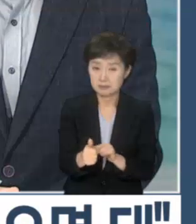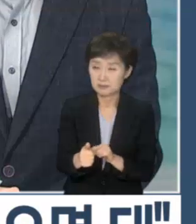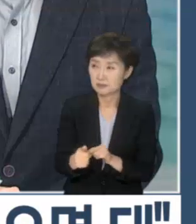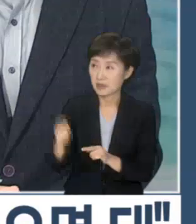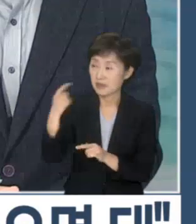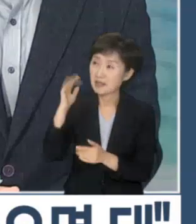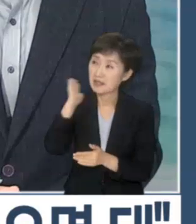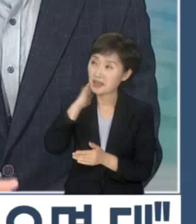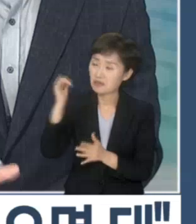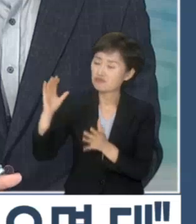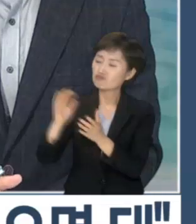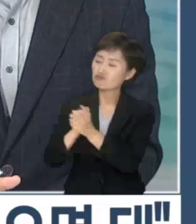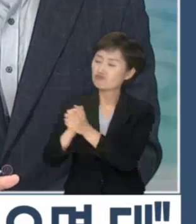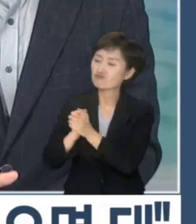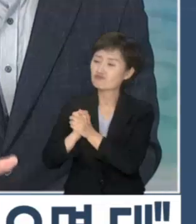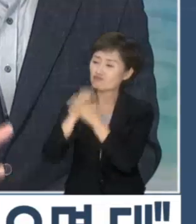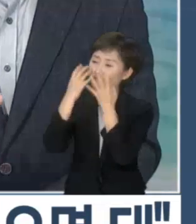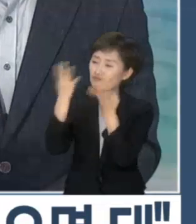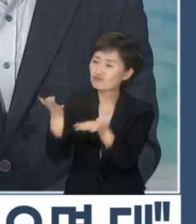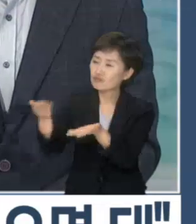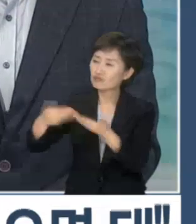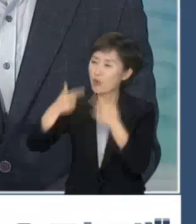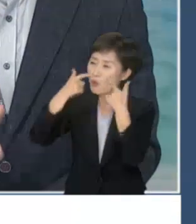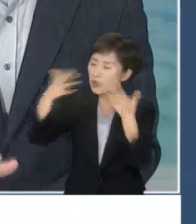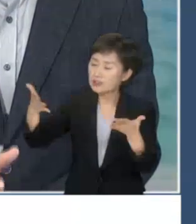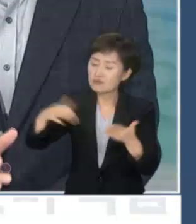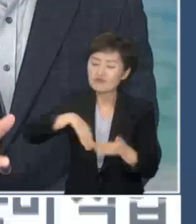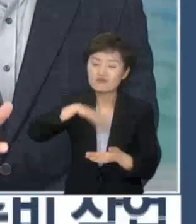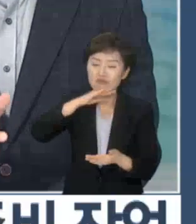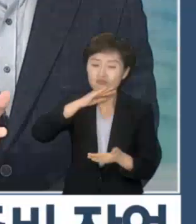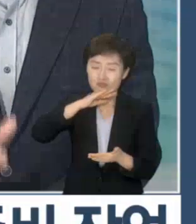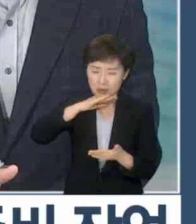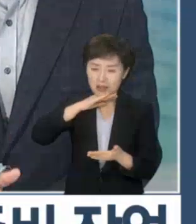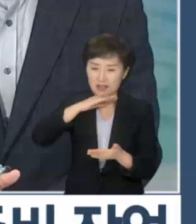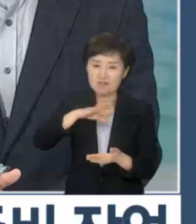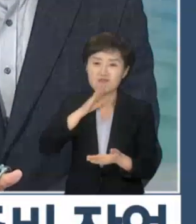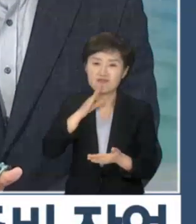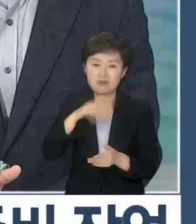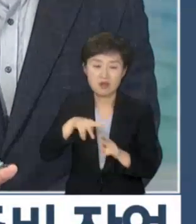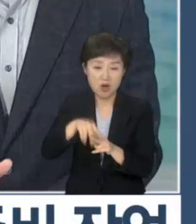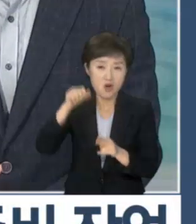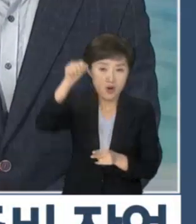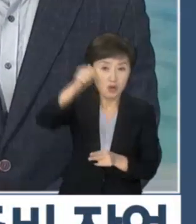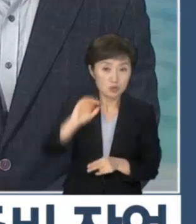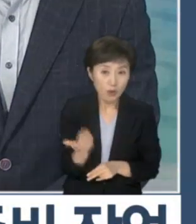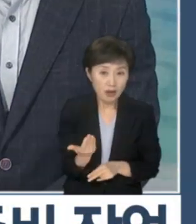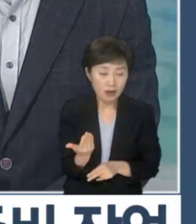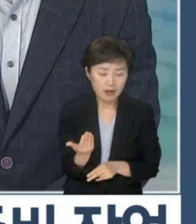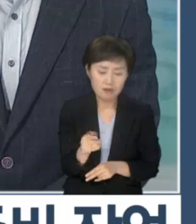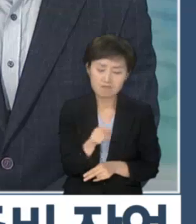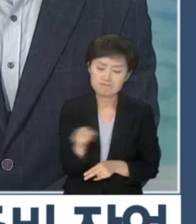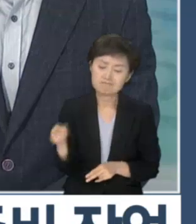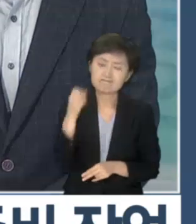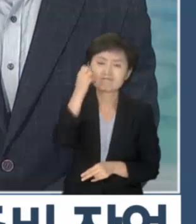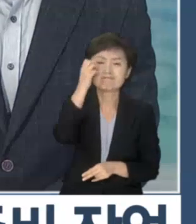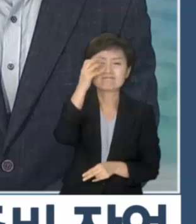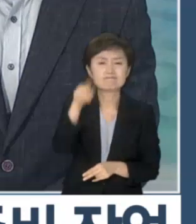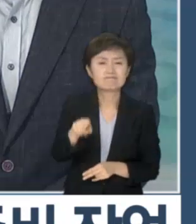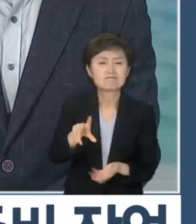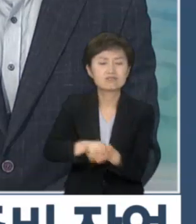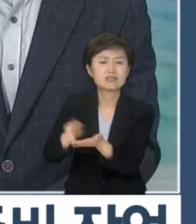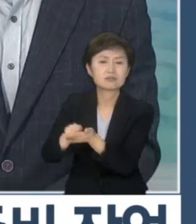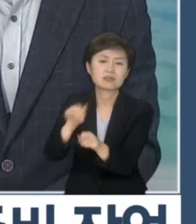공천까지 간다? 이런 것들에 대해서 어떻게 재발을 방지할지에 대한 안들이 나오면